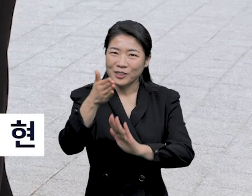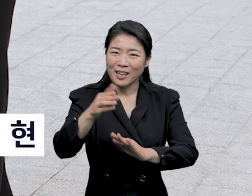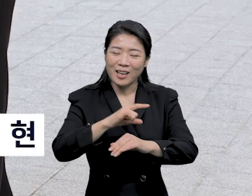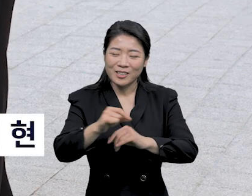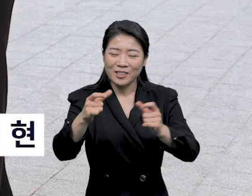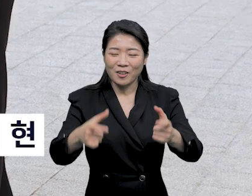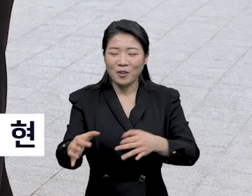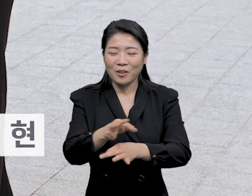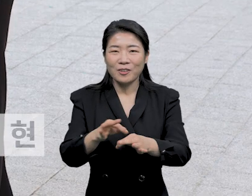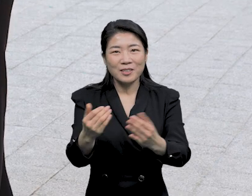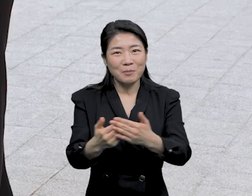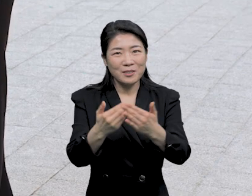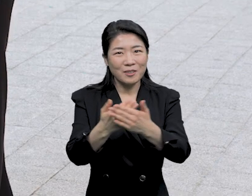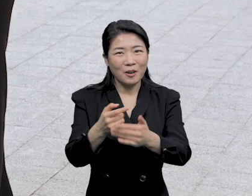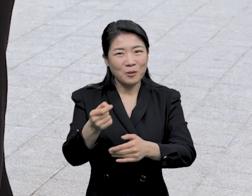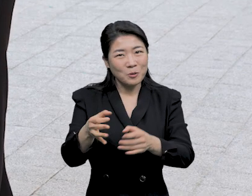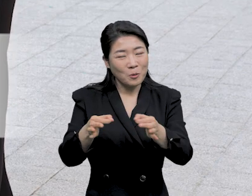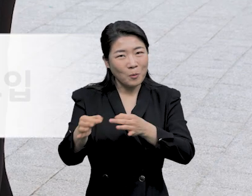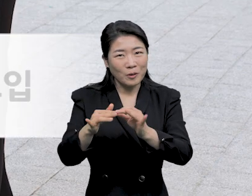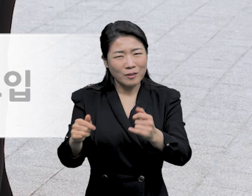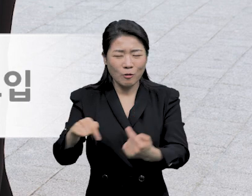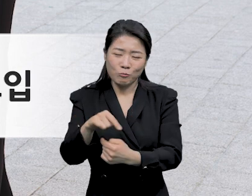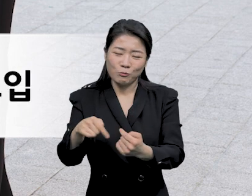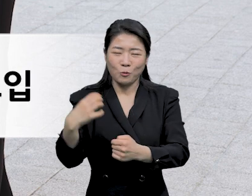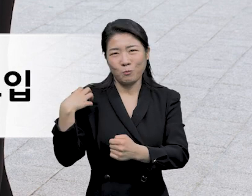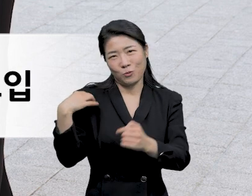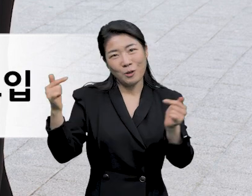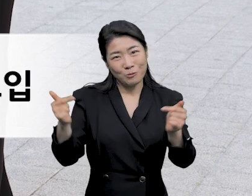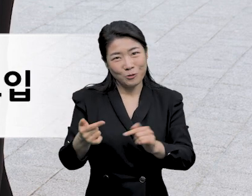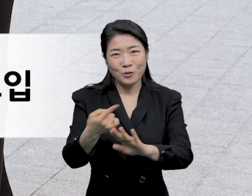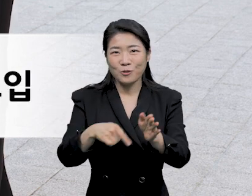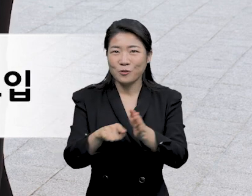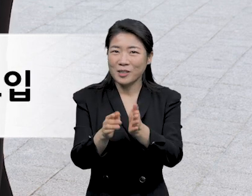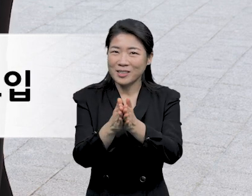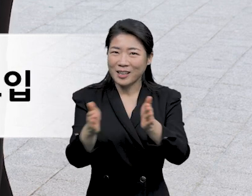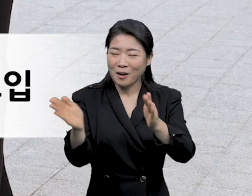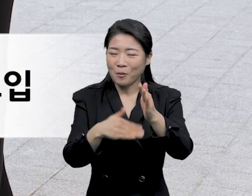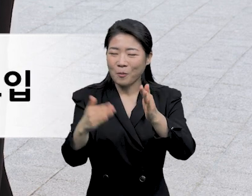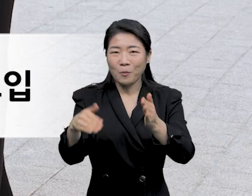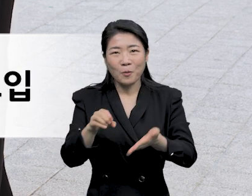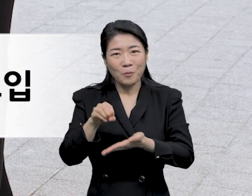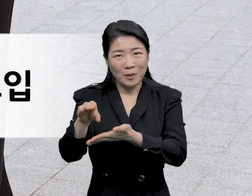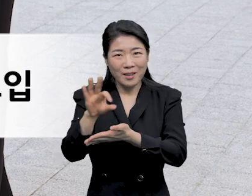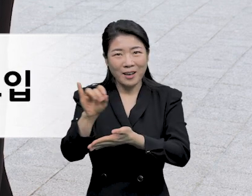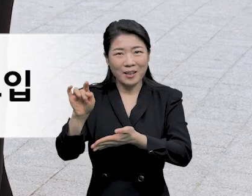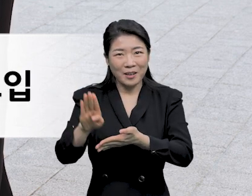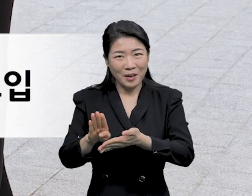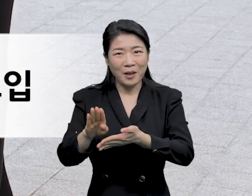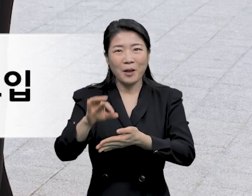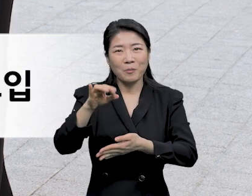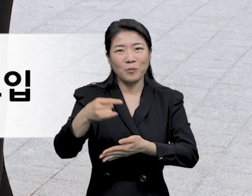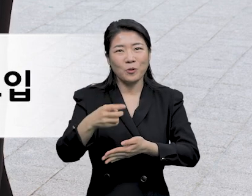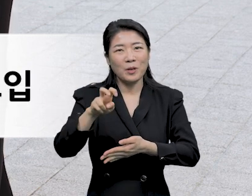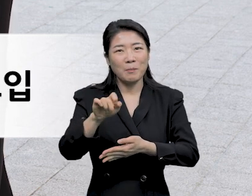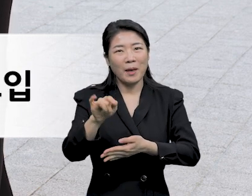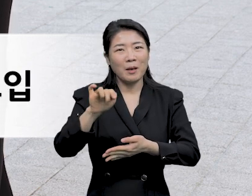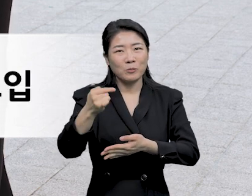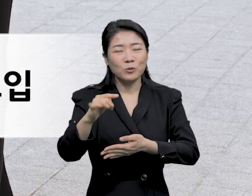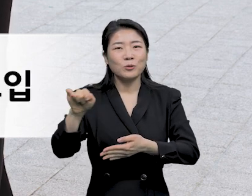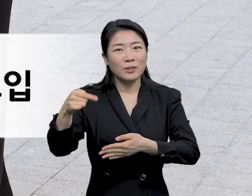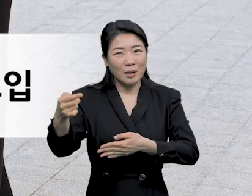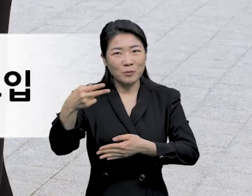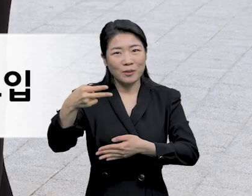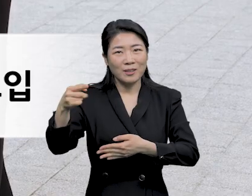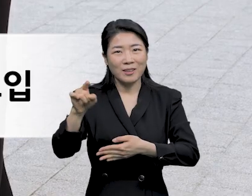광주시가 지역 경제 활성화와 소상공인의 경영 부담을 덜기 위해 도입한 공공 배달앱 위메프에 이어 땡겨